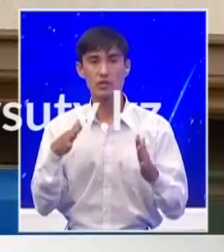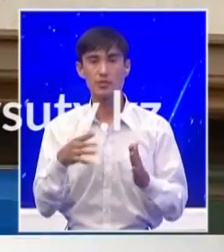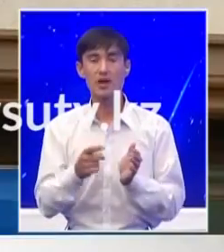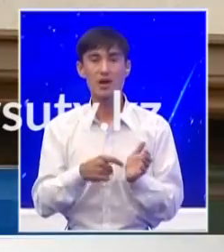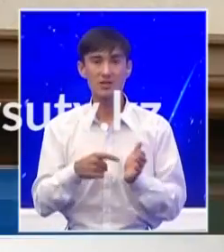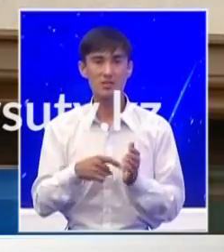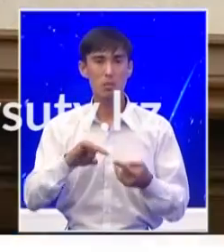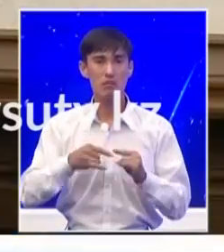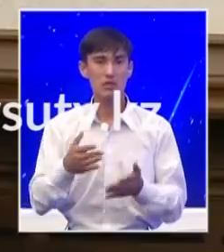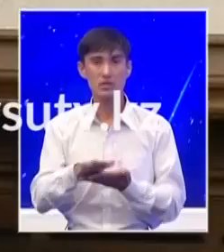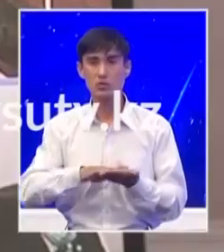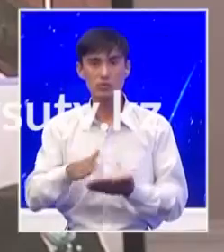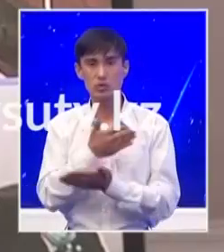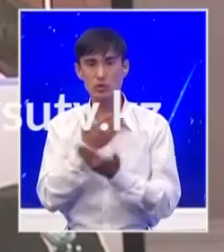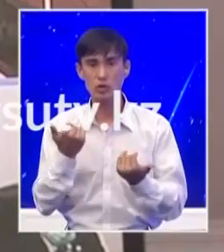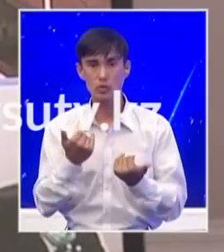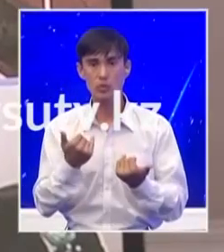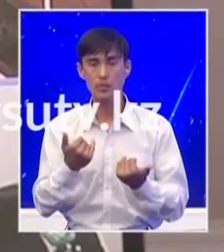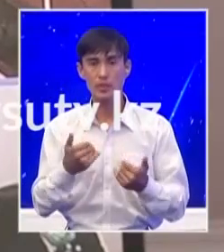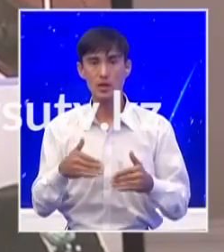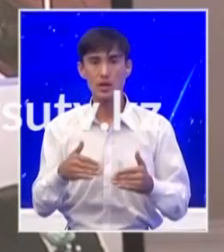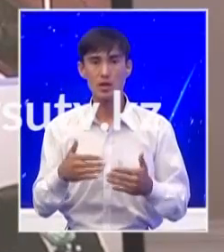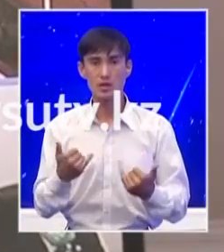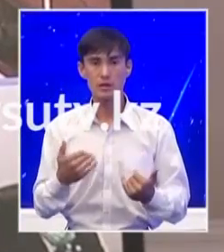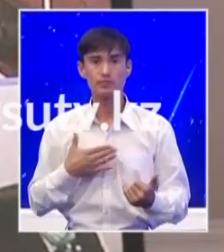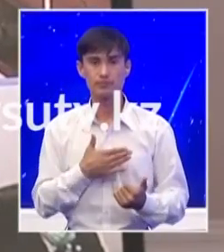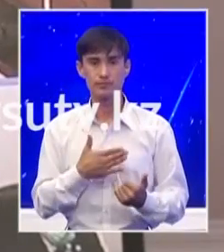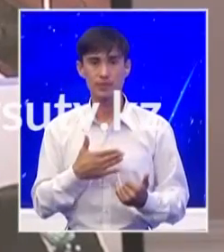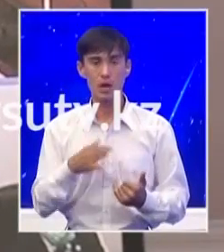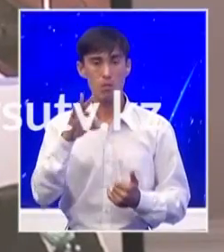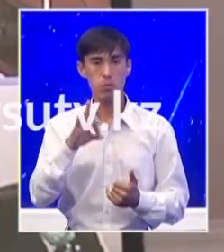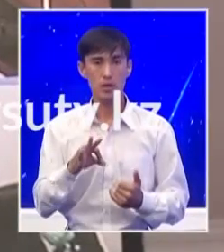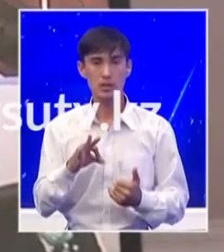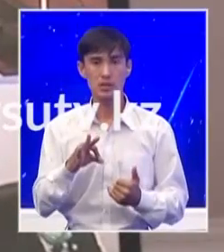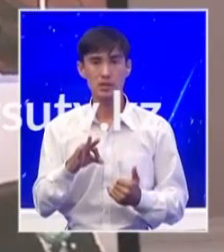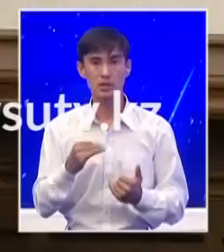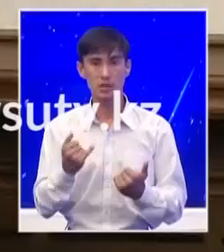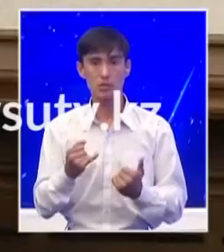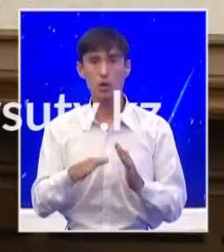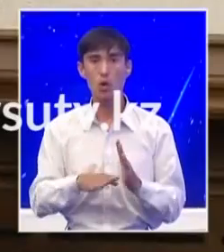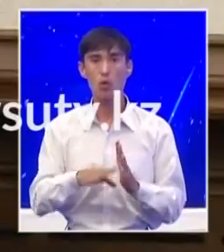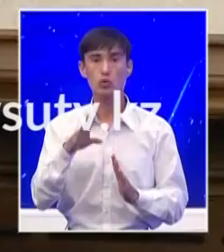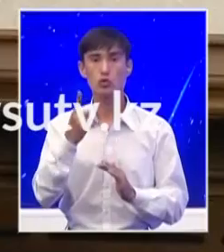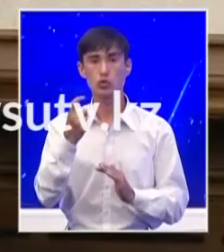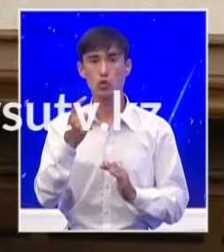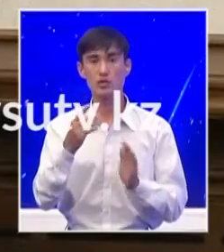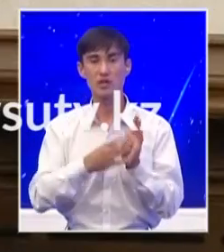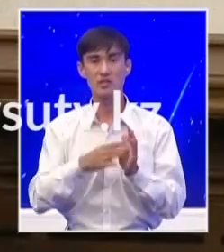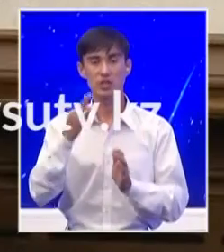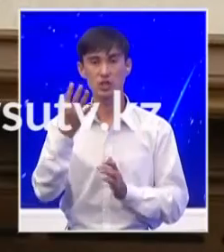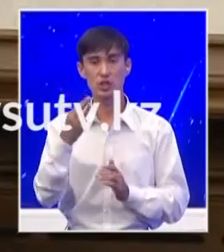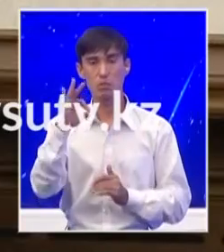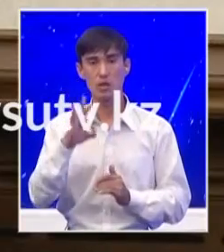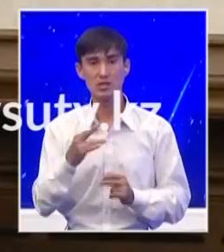и где нефть добывает. Мы аграрная область, мы процент. Именно рост 109,4%.